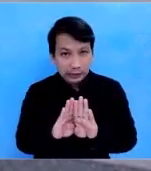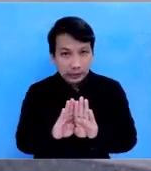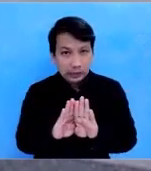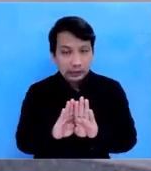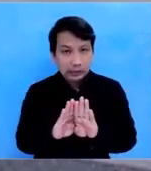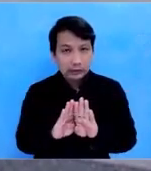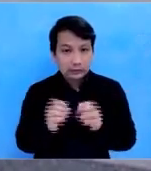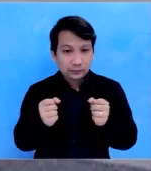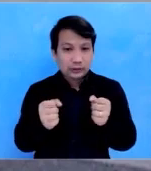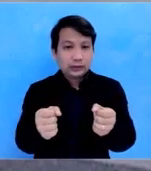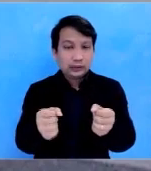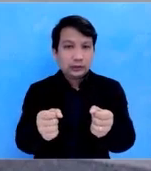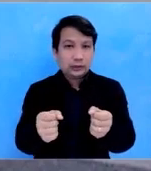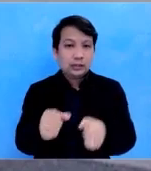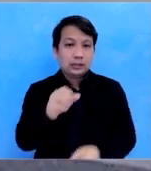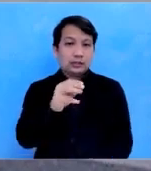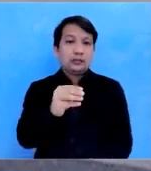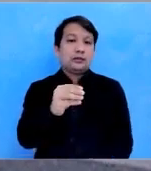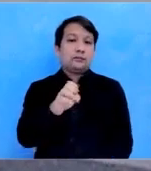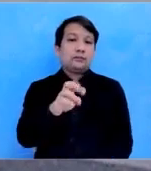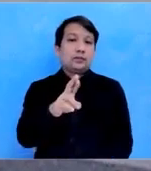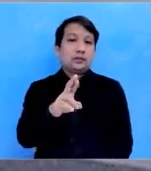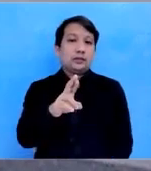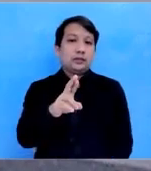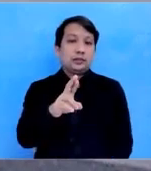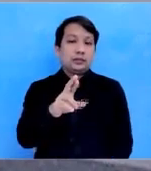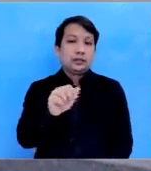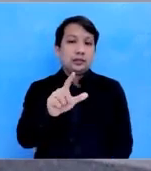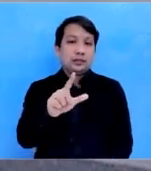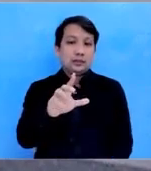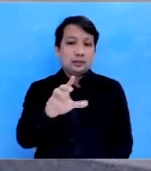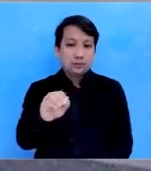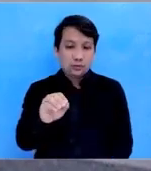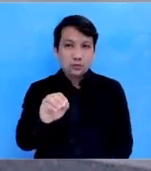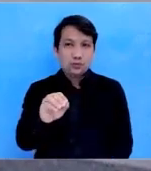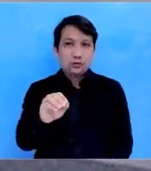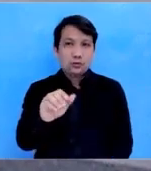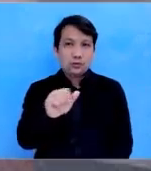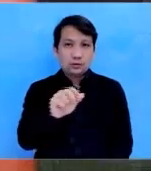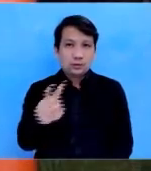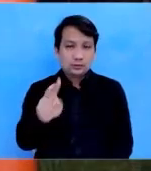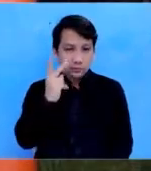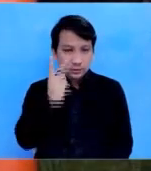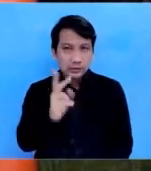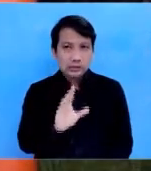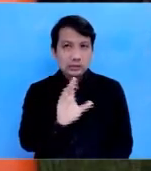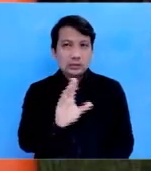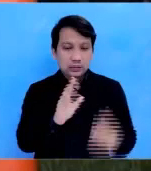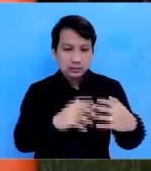Metro Meralco Avenue para sa konstruksyon ng Metro Manila Subway.